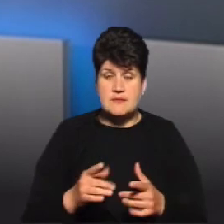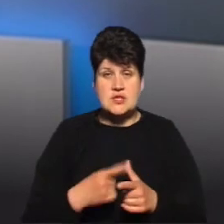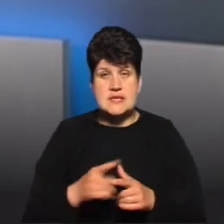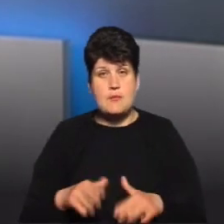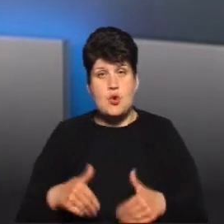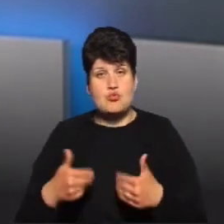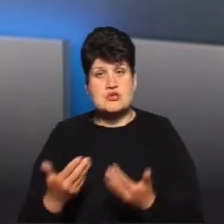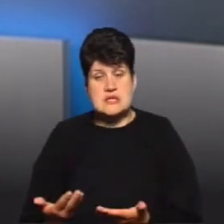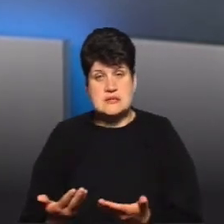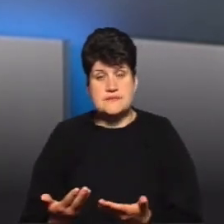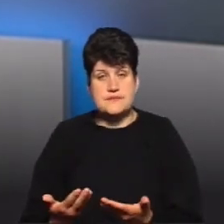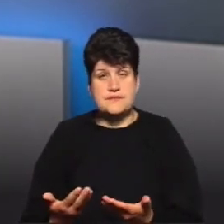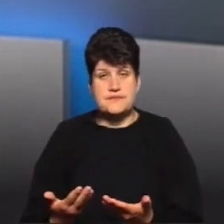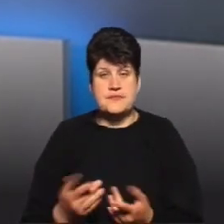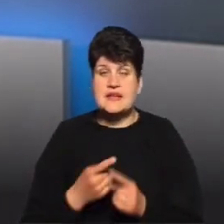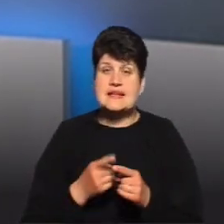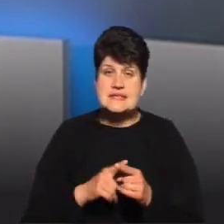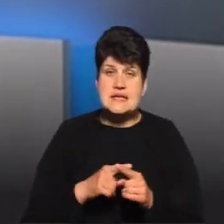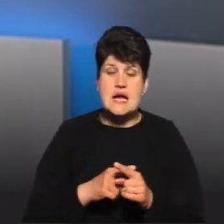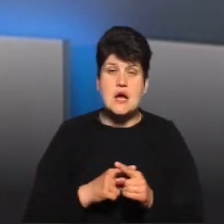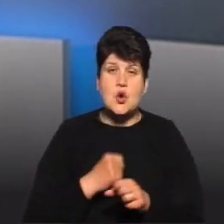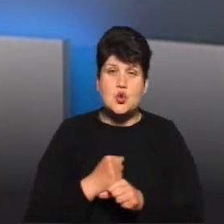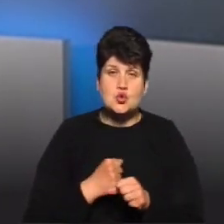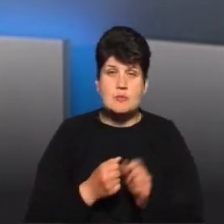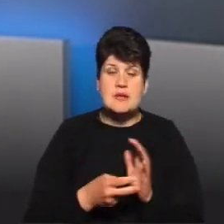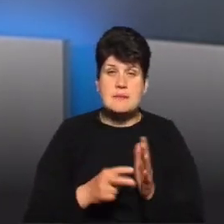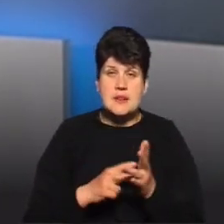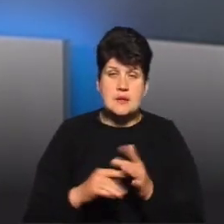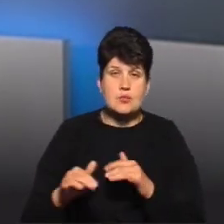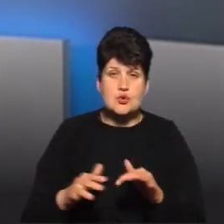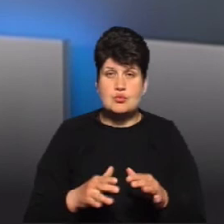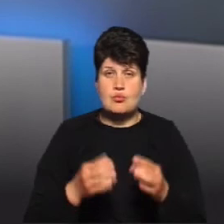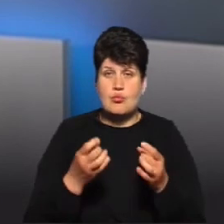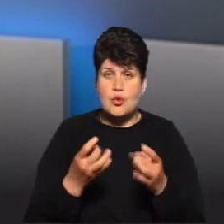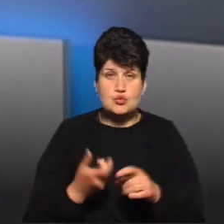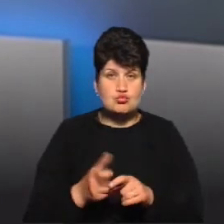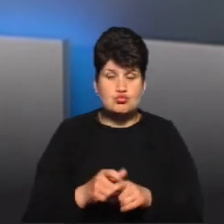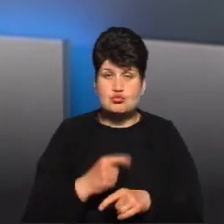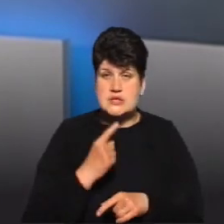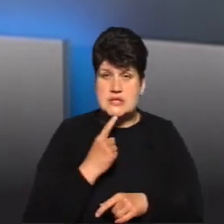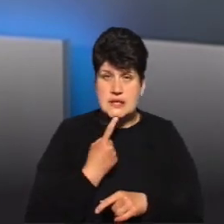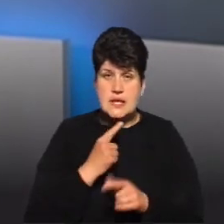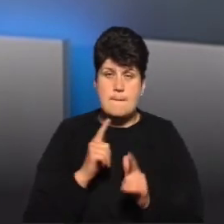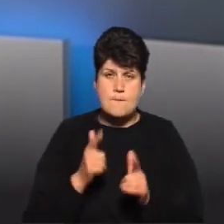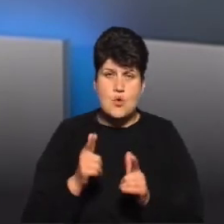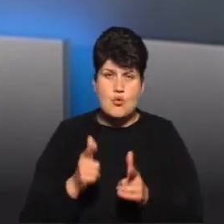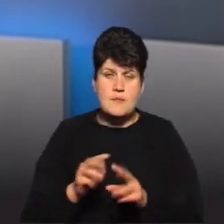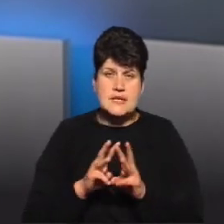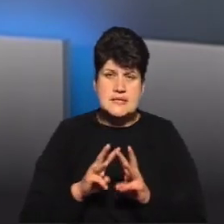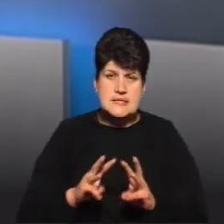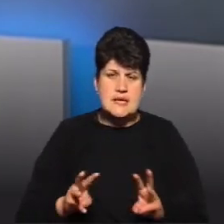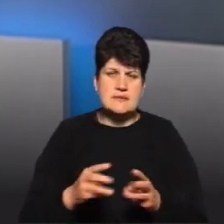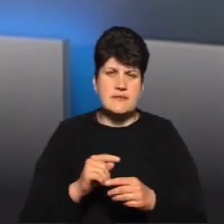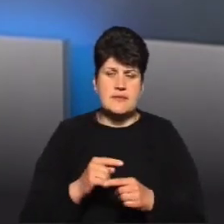Це розроблений регіональний план, процедура просто дуже складна, погоджень міністерством і так далі, але цей